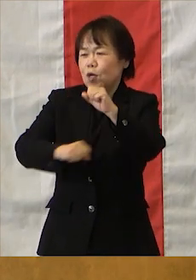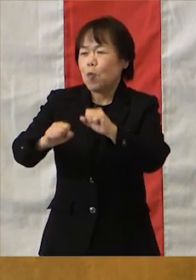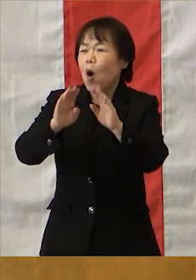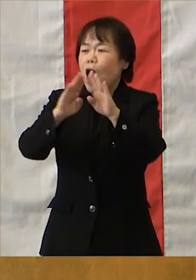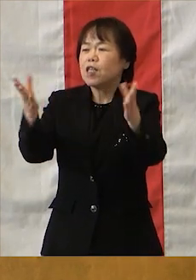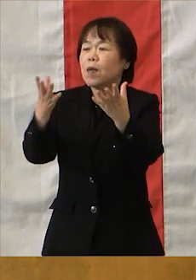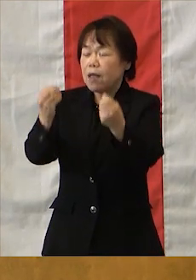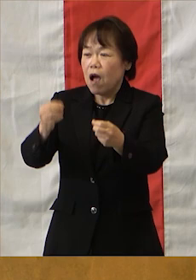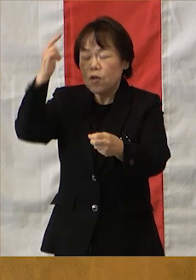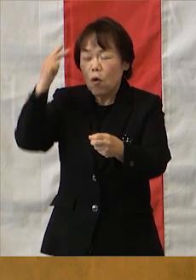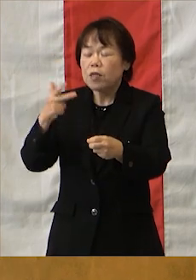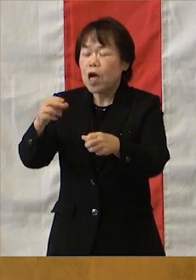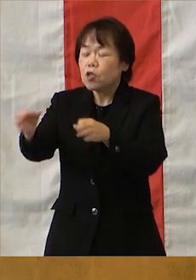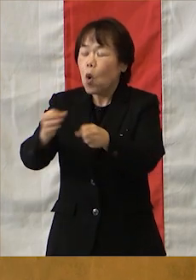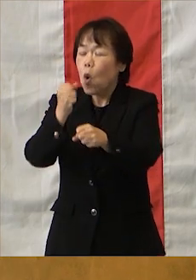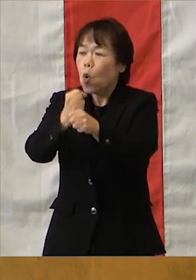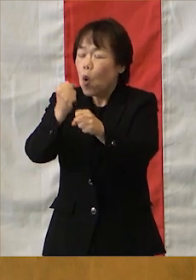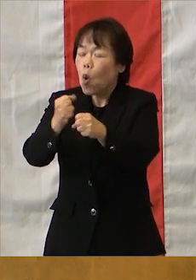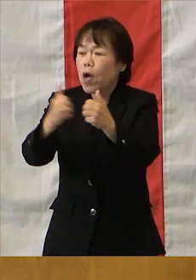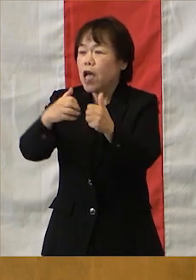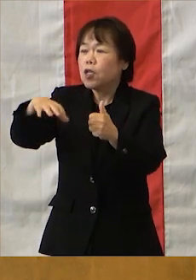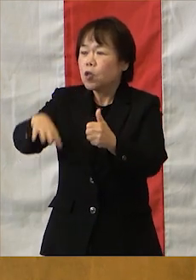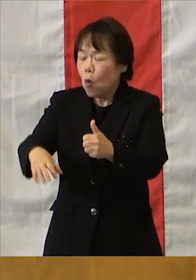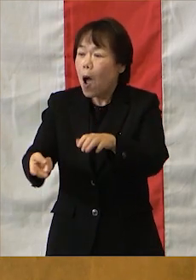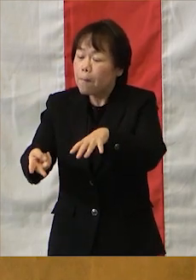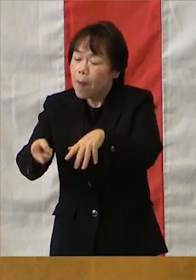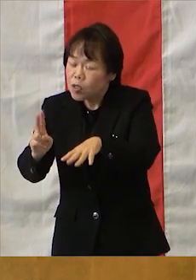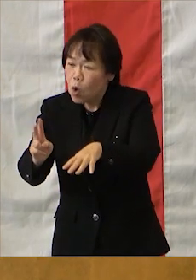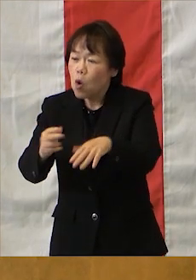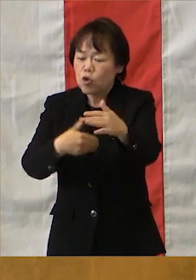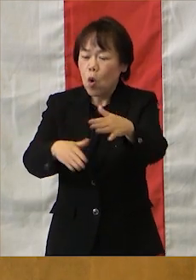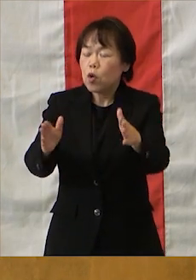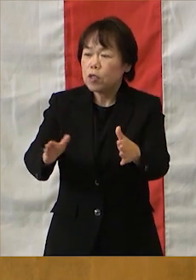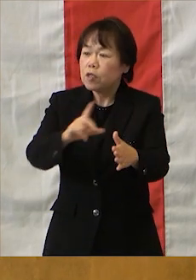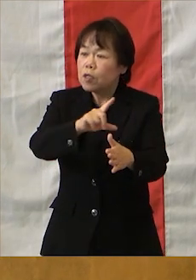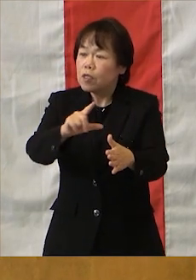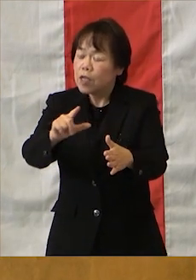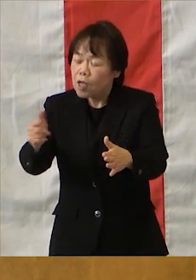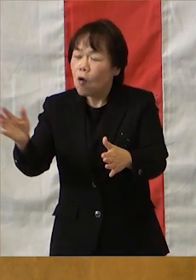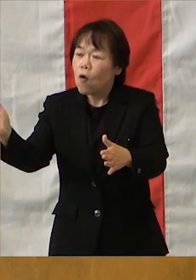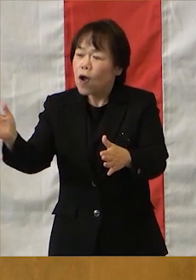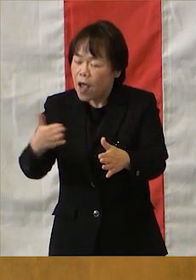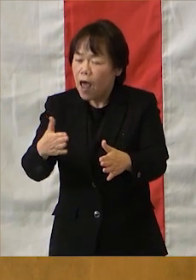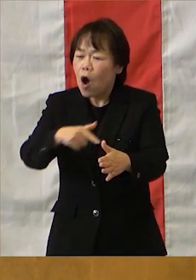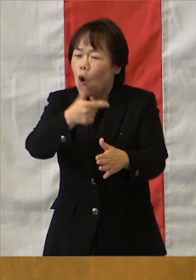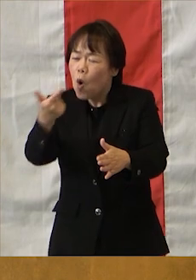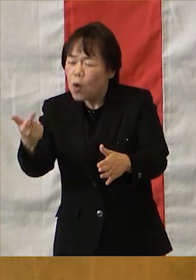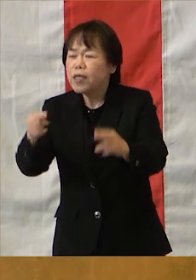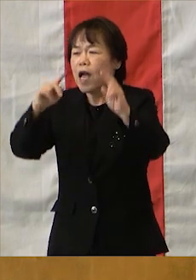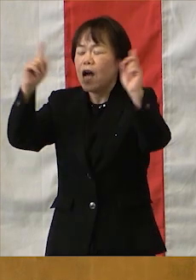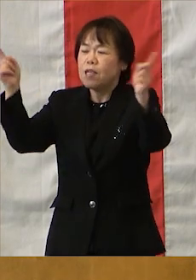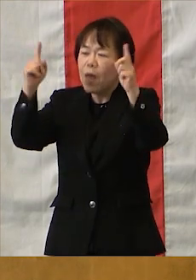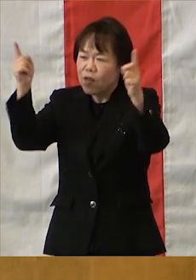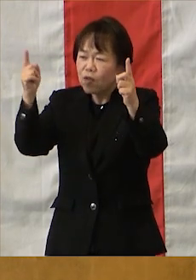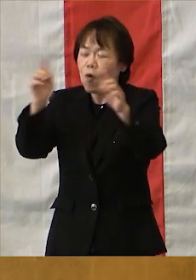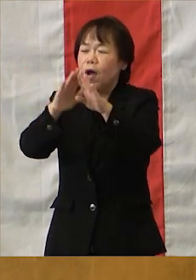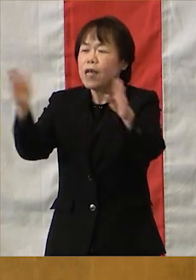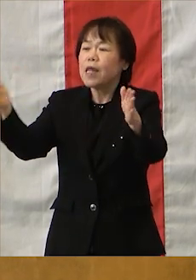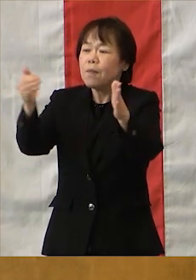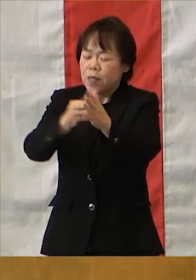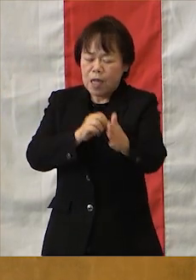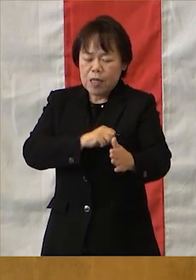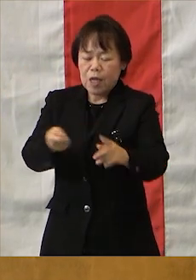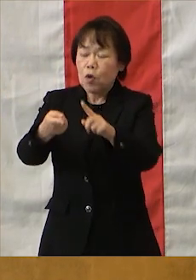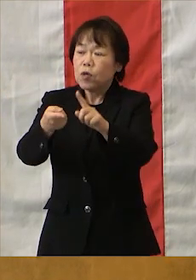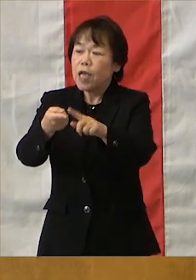所は本年もパソコン教室などの目立たないことから大きなイベント開催まで積極